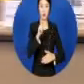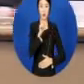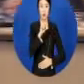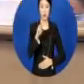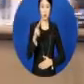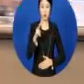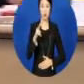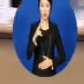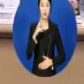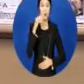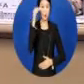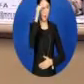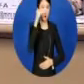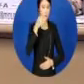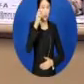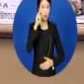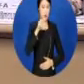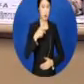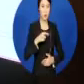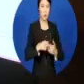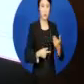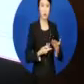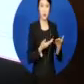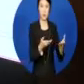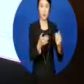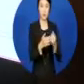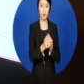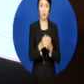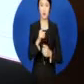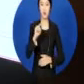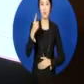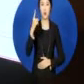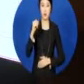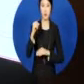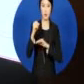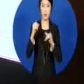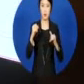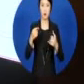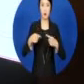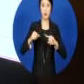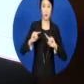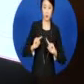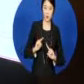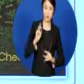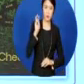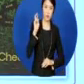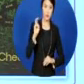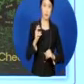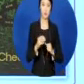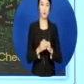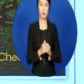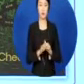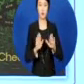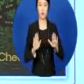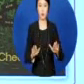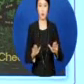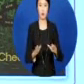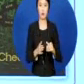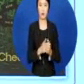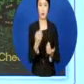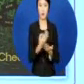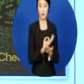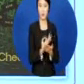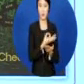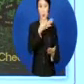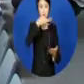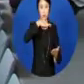최대 100만 명에 이르는 각국의 축구 팬들이 개최 도시를 찾을 것으로 예상되고 있는데요. 특히 이에 따른 총 생산